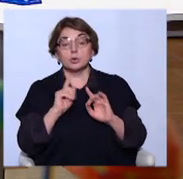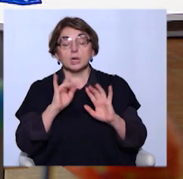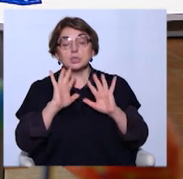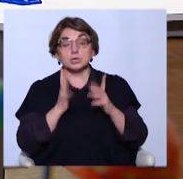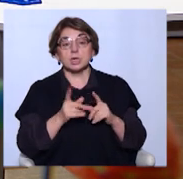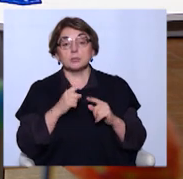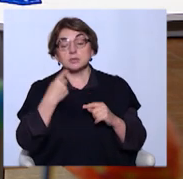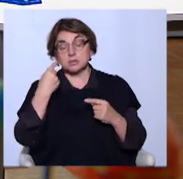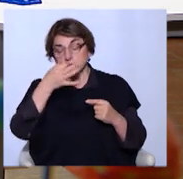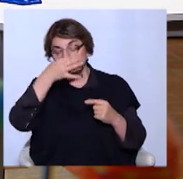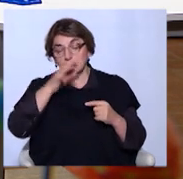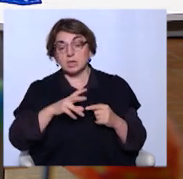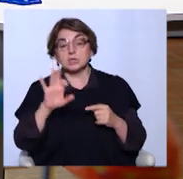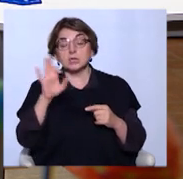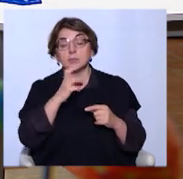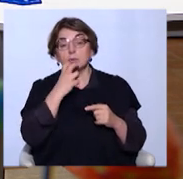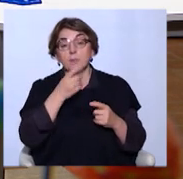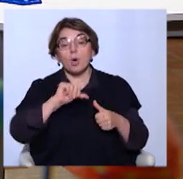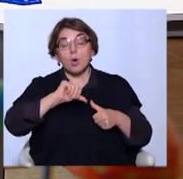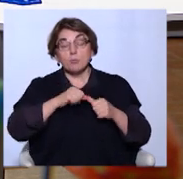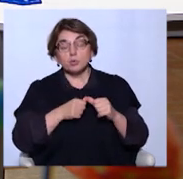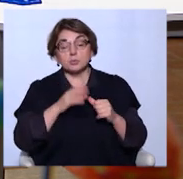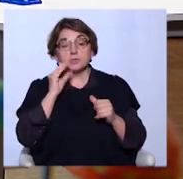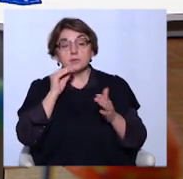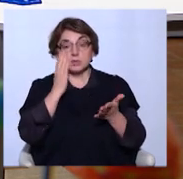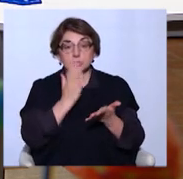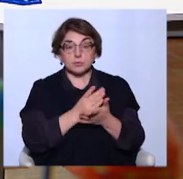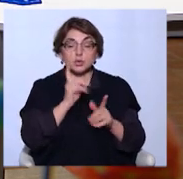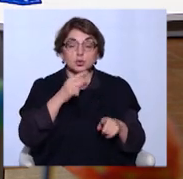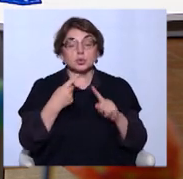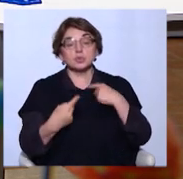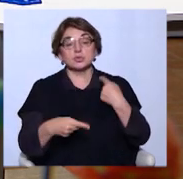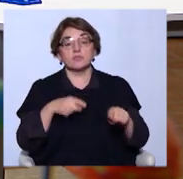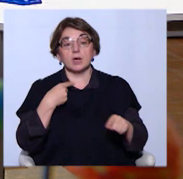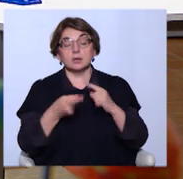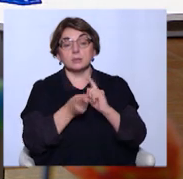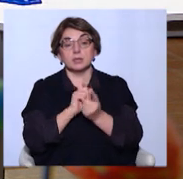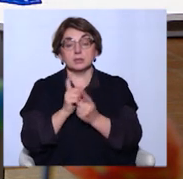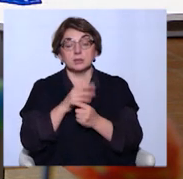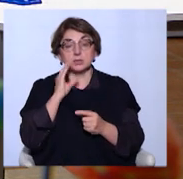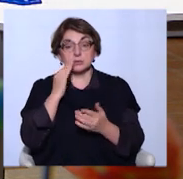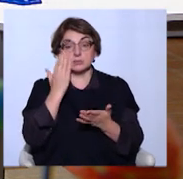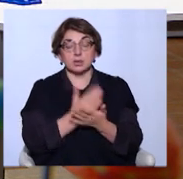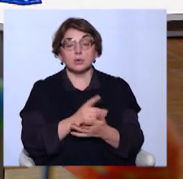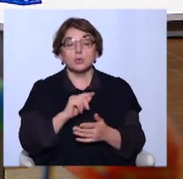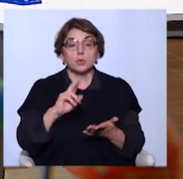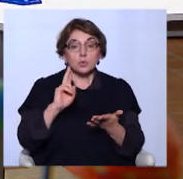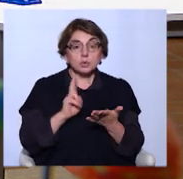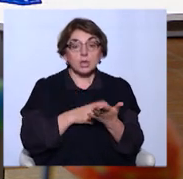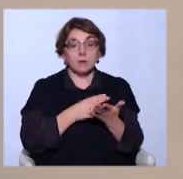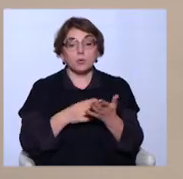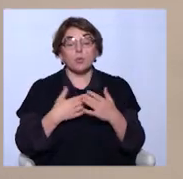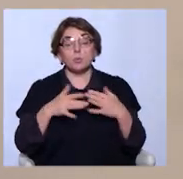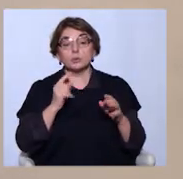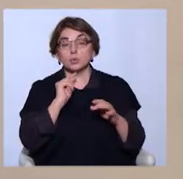დანარჩენ ელემენტებს, ზოგს აქვს მუდმივი ჟანგვის რიცხვი, ხოლო ზოგს ცვალებადი. როგორ გამოვითვალოთ უფრო